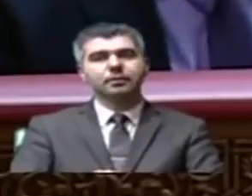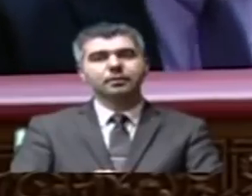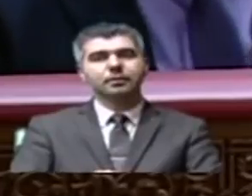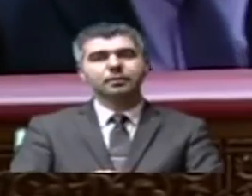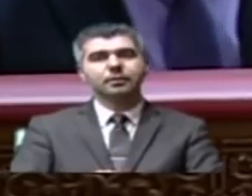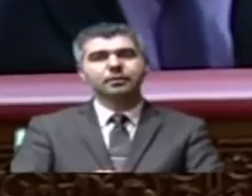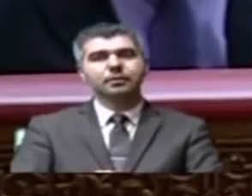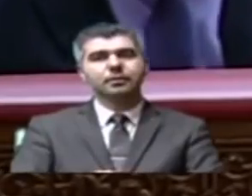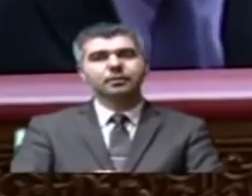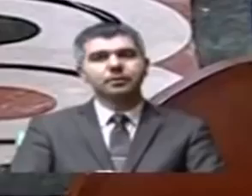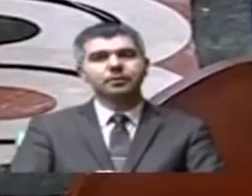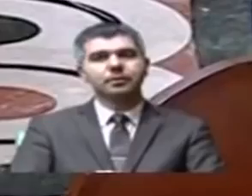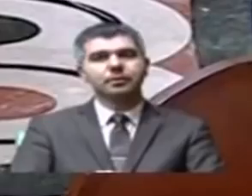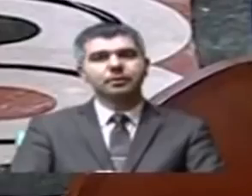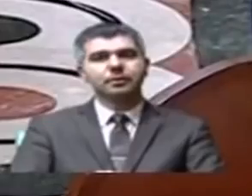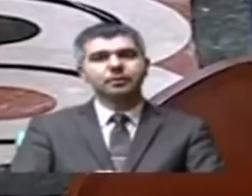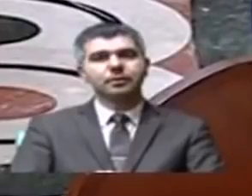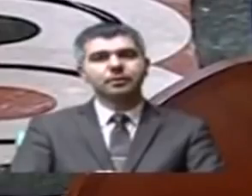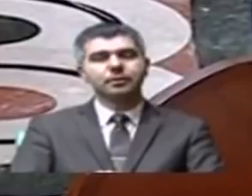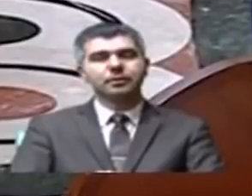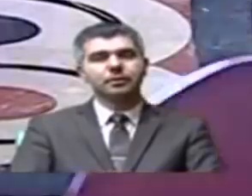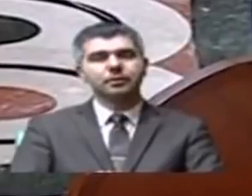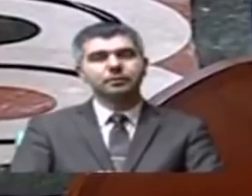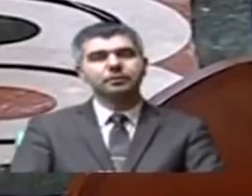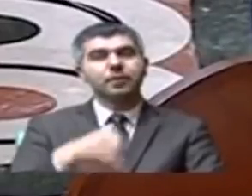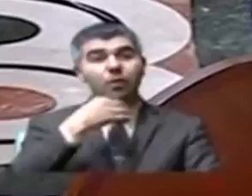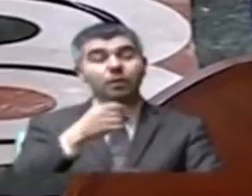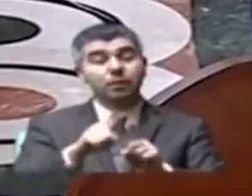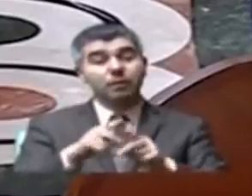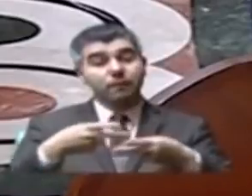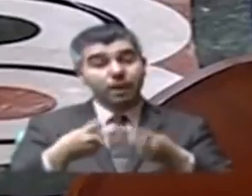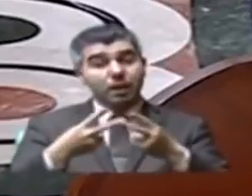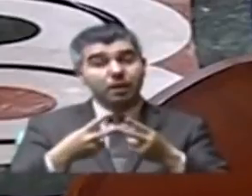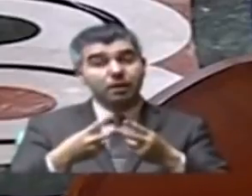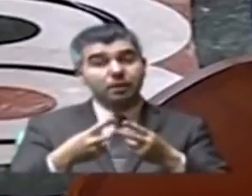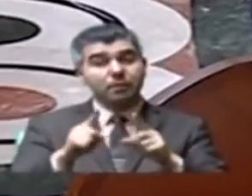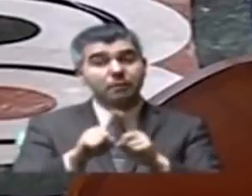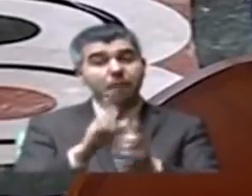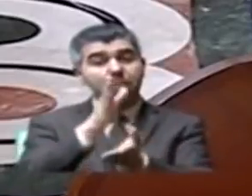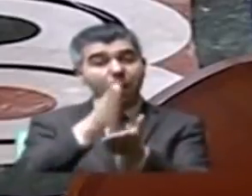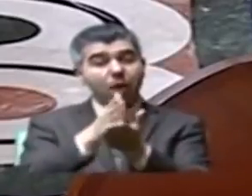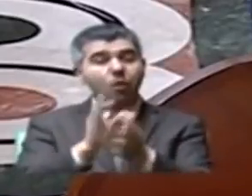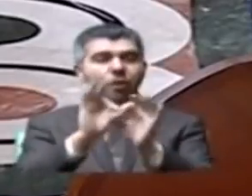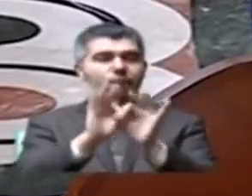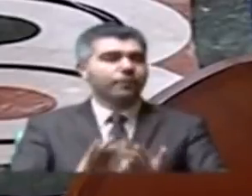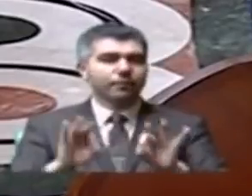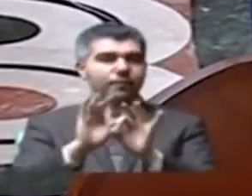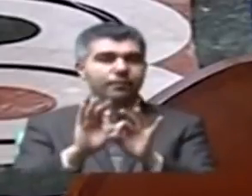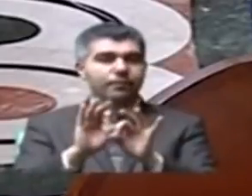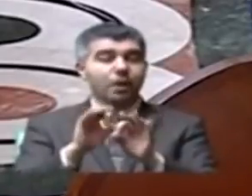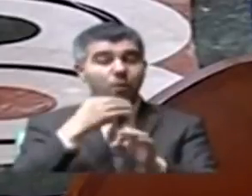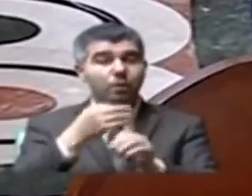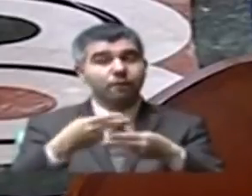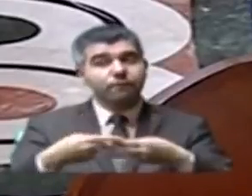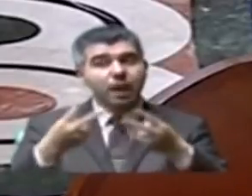تنقول شكرا. هذا الكلام هذا الكلام اللا مسؤول هو باش غلطنا المغاربه. هما عطينهم